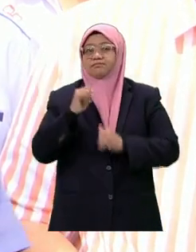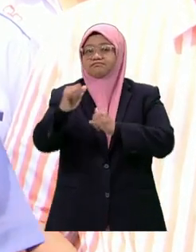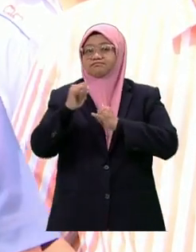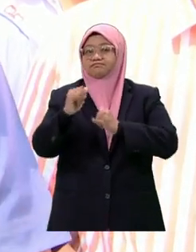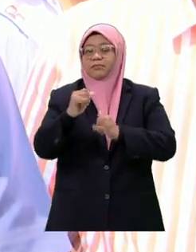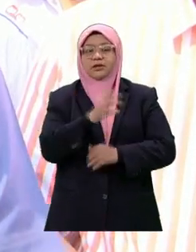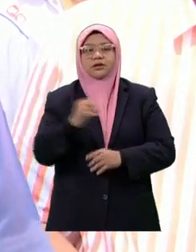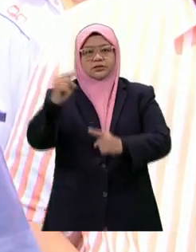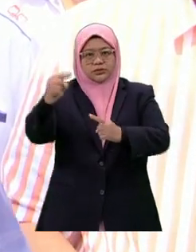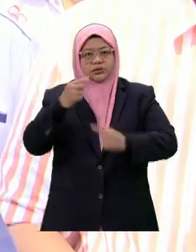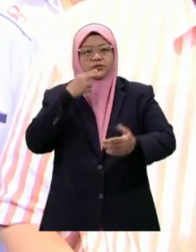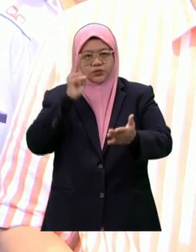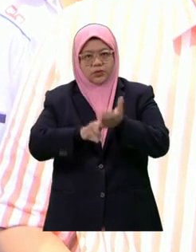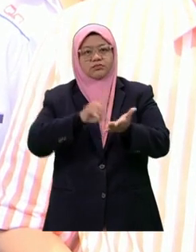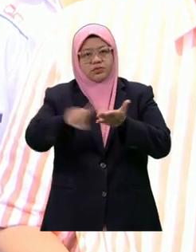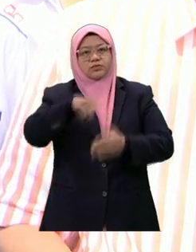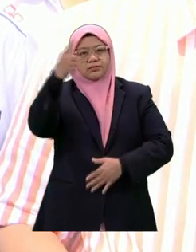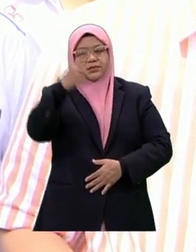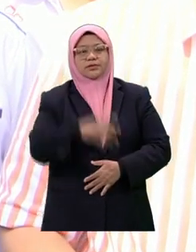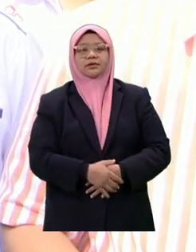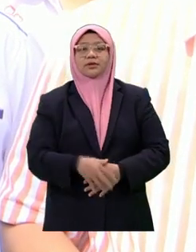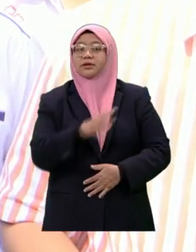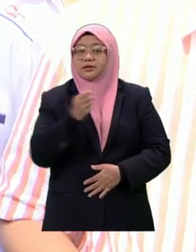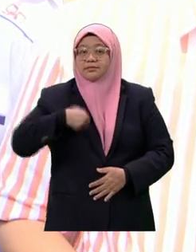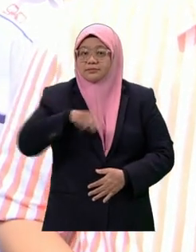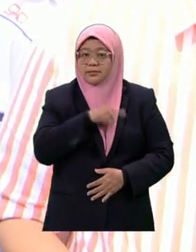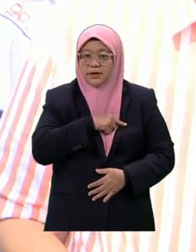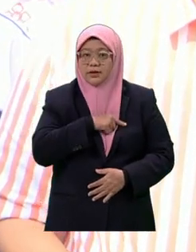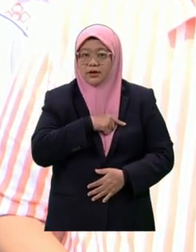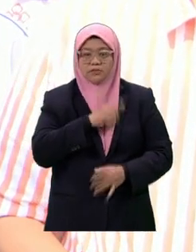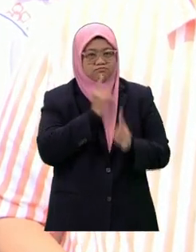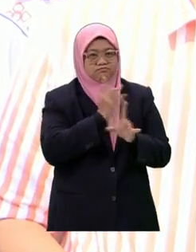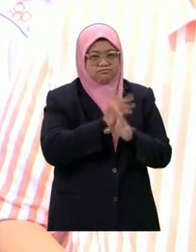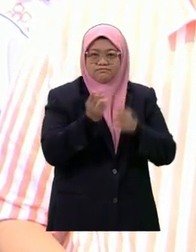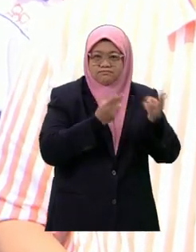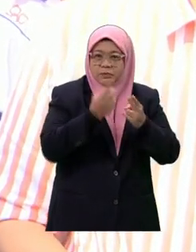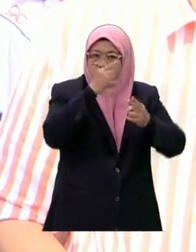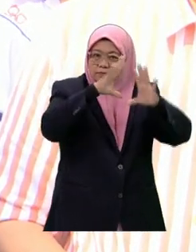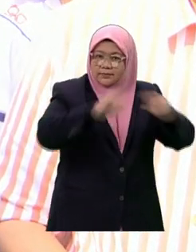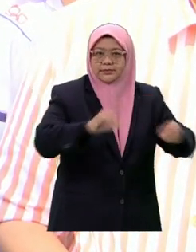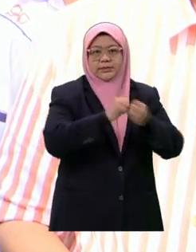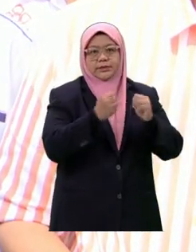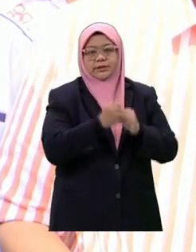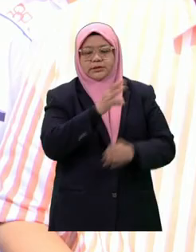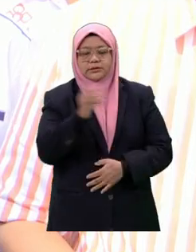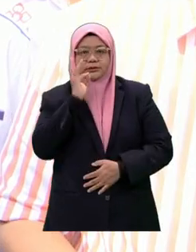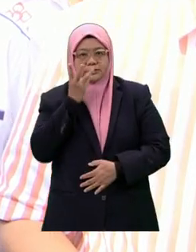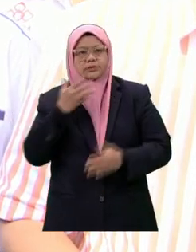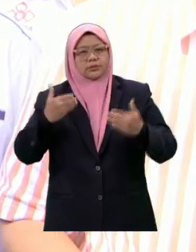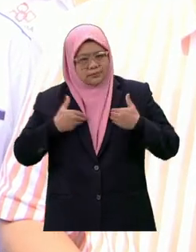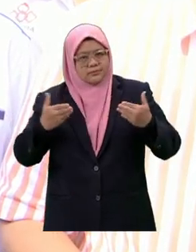jawab surat itu minggu depan ertinya kita tidak duduk diam dalam masalah supaya beras berada